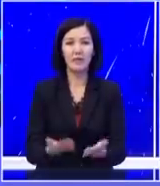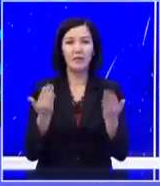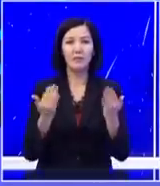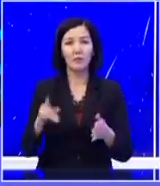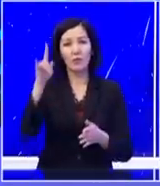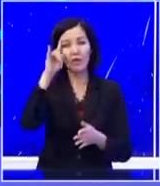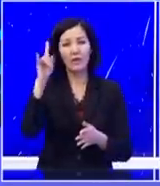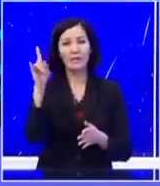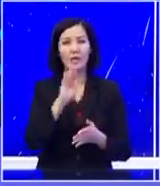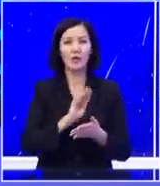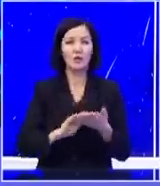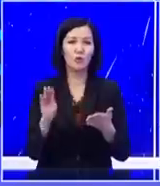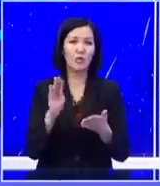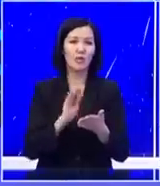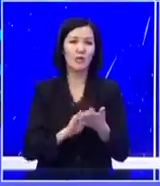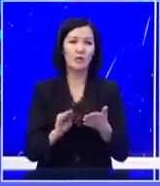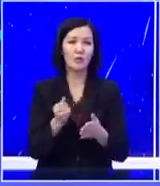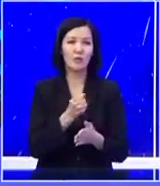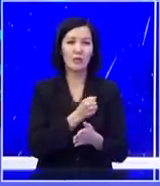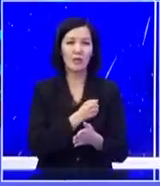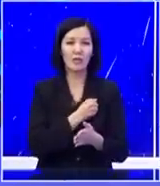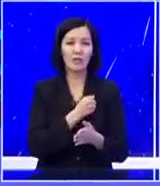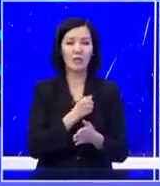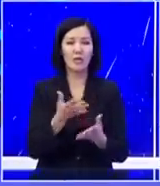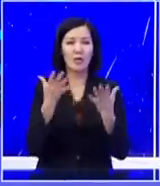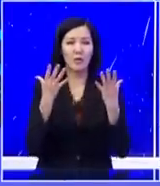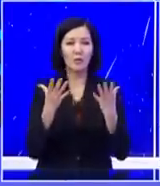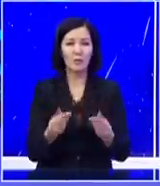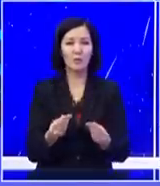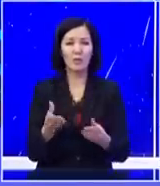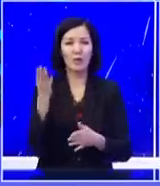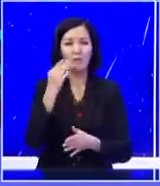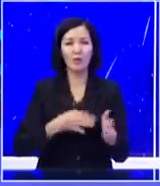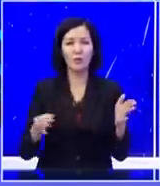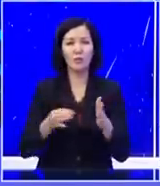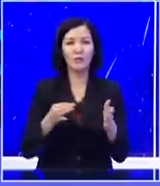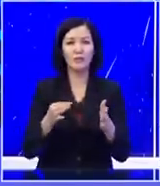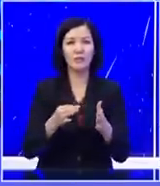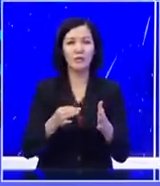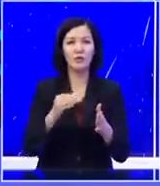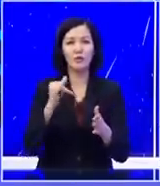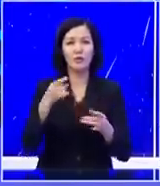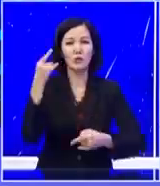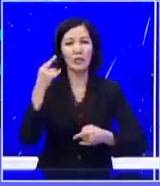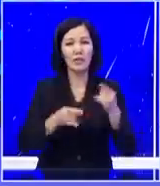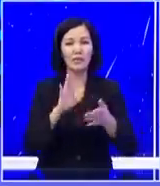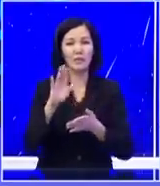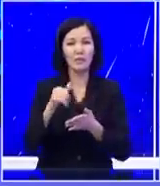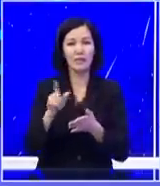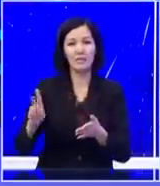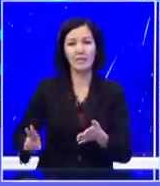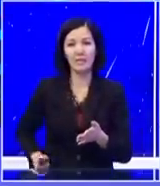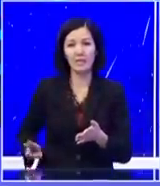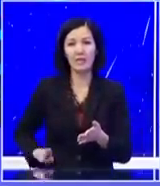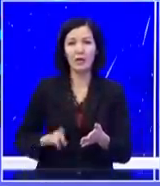Бүгін қазақ журналистикасы үшін қаралы күн. Алматы облыстық Жетісу телеарнасының бас директоры Бейсен Құранбек 49